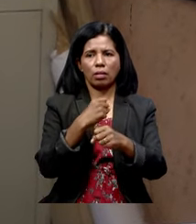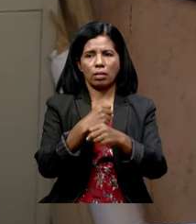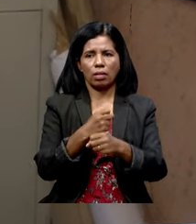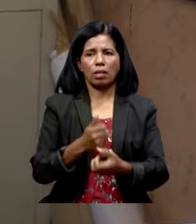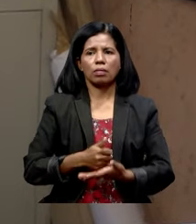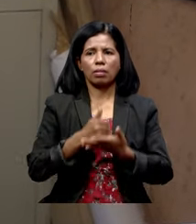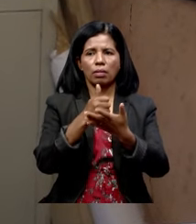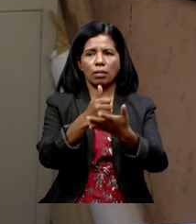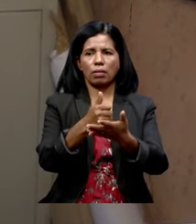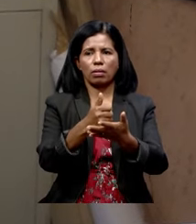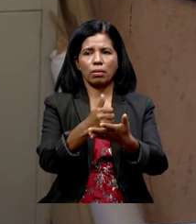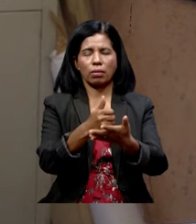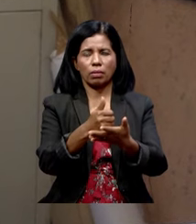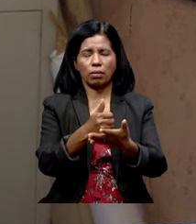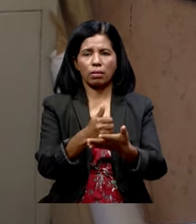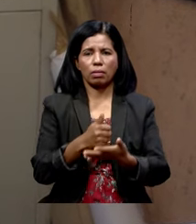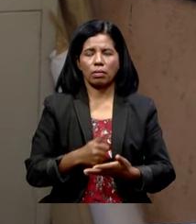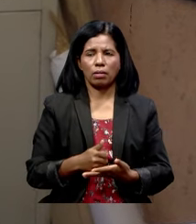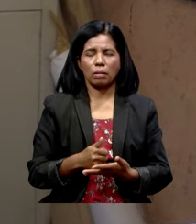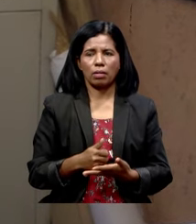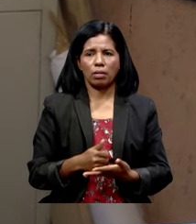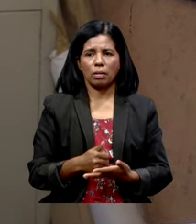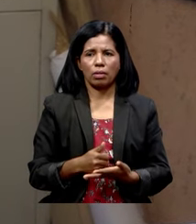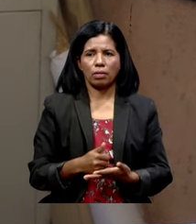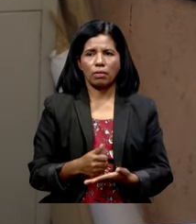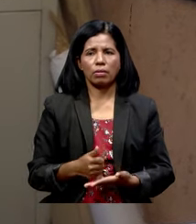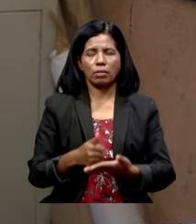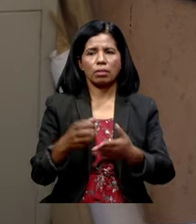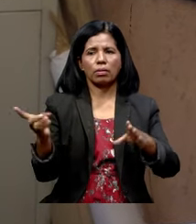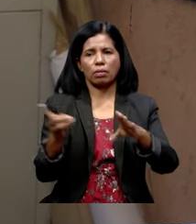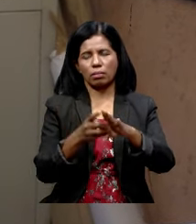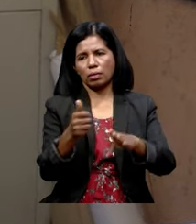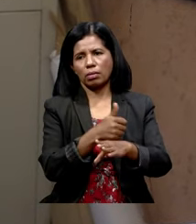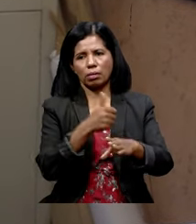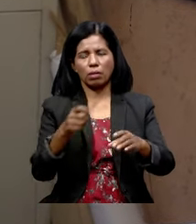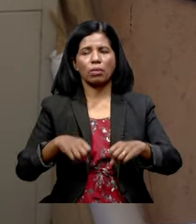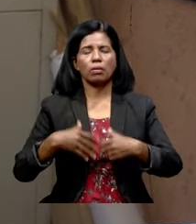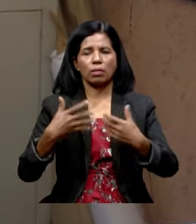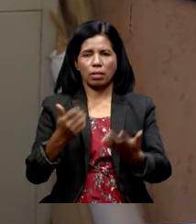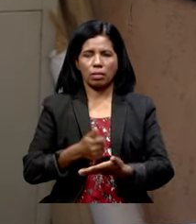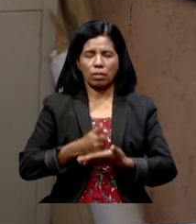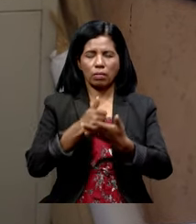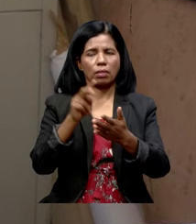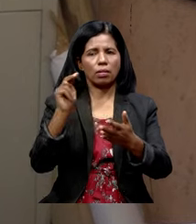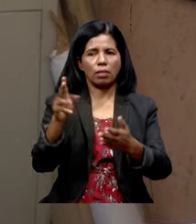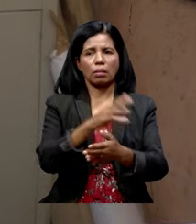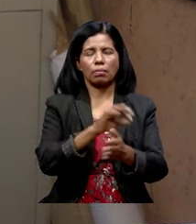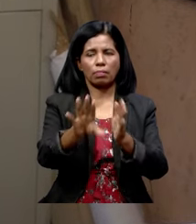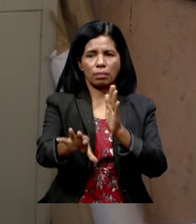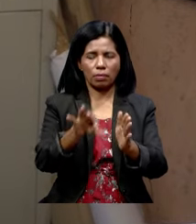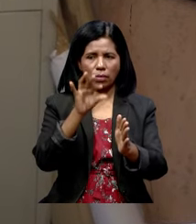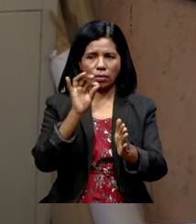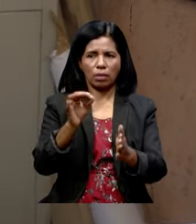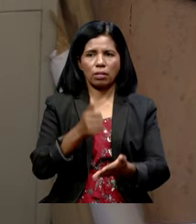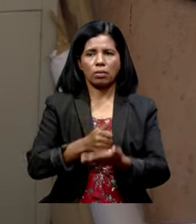atendimento atendimento ba ita facilita ya documentos balu o insato bele facilita ni para bele hetan